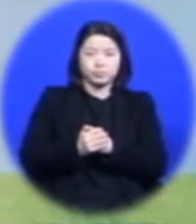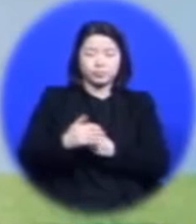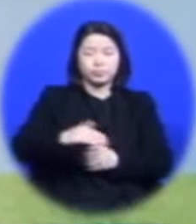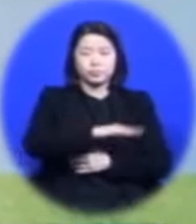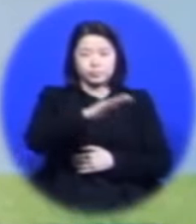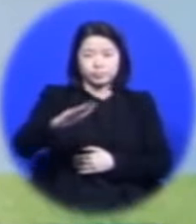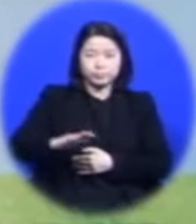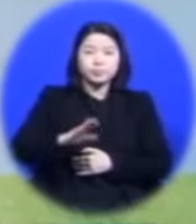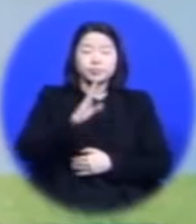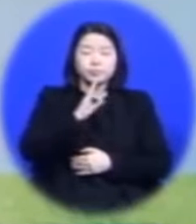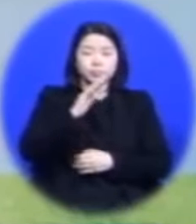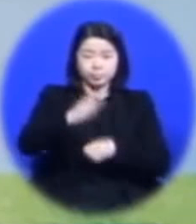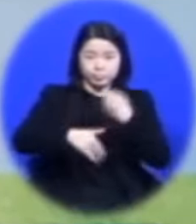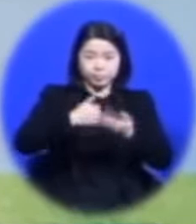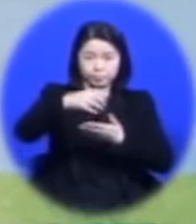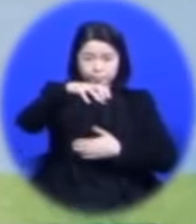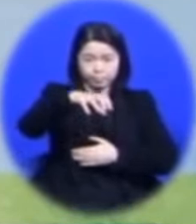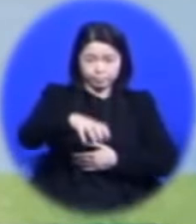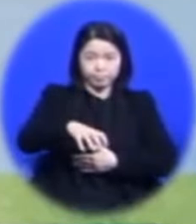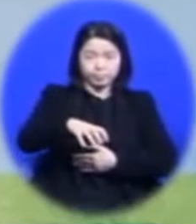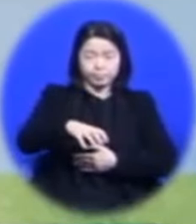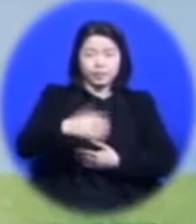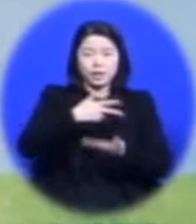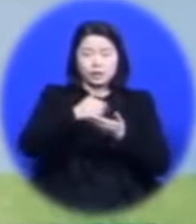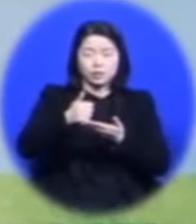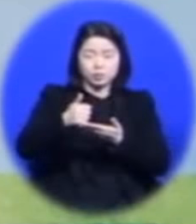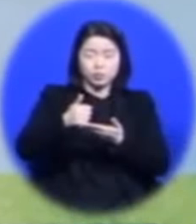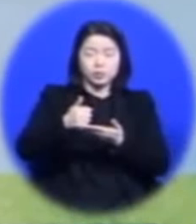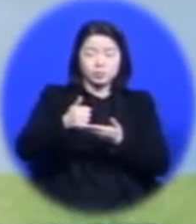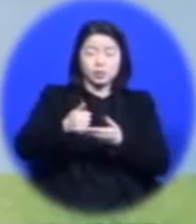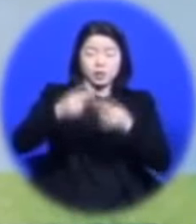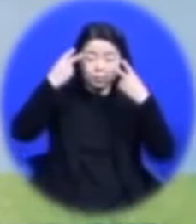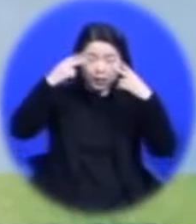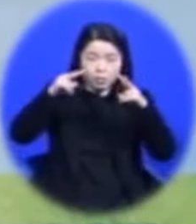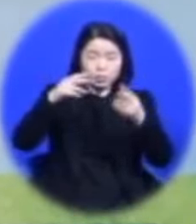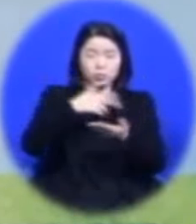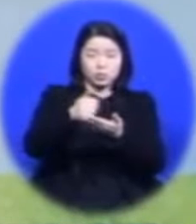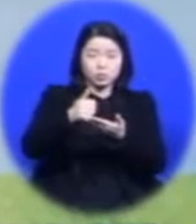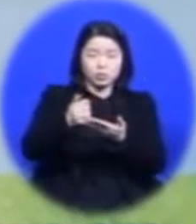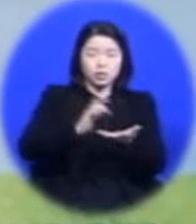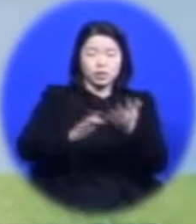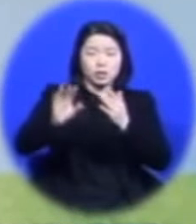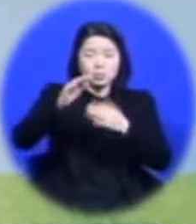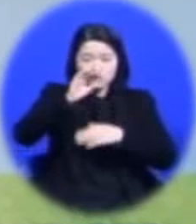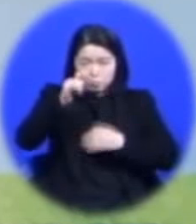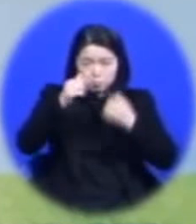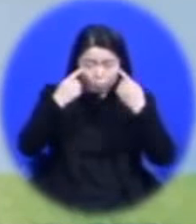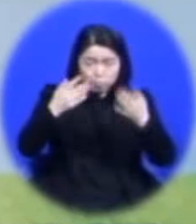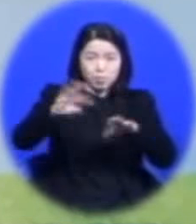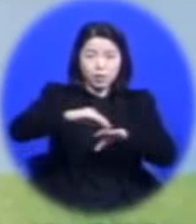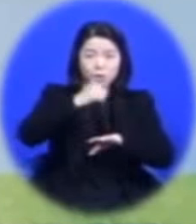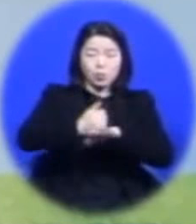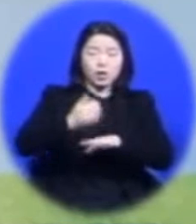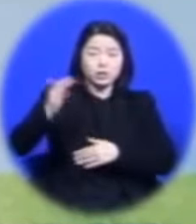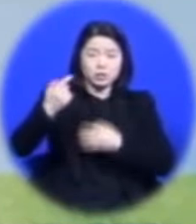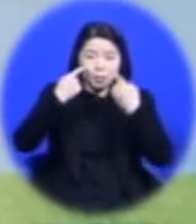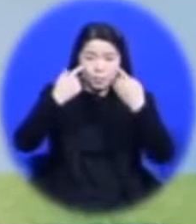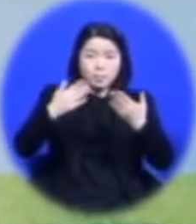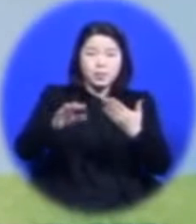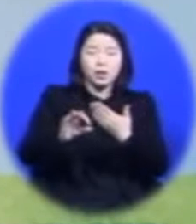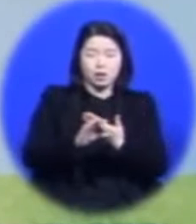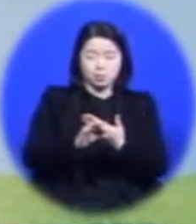우리가 정말 하나님 앞에서 주님을 바라보고 주 예수님이 우리의 왕 되심이 분명해지기 시작하면